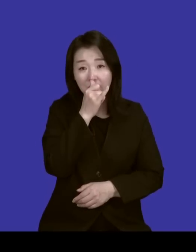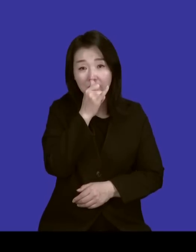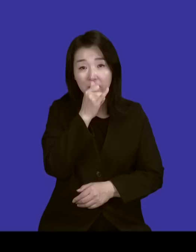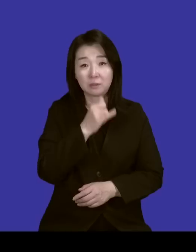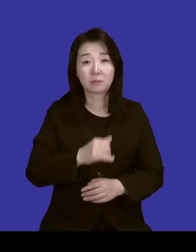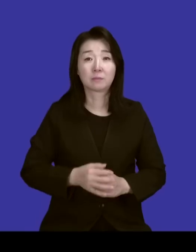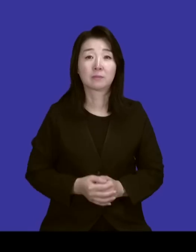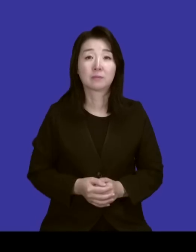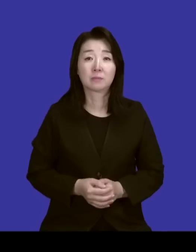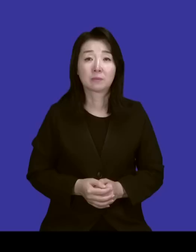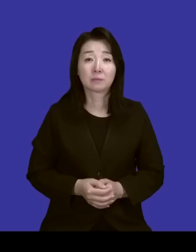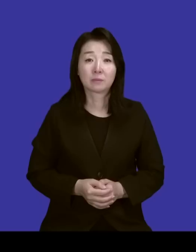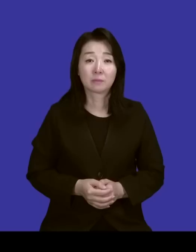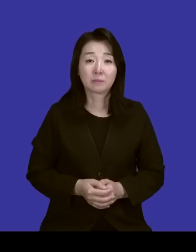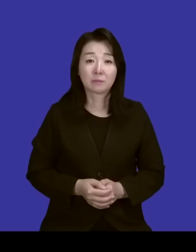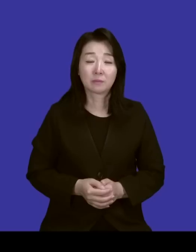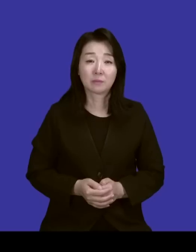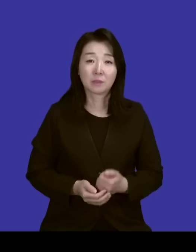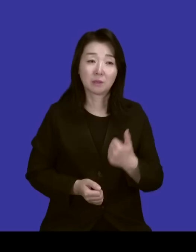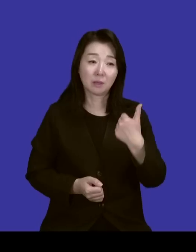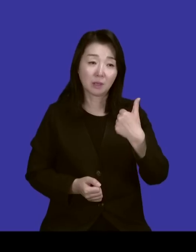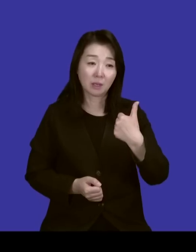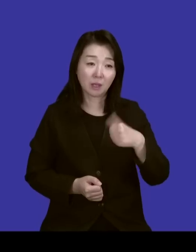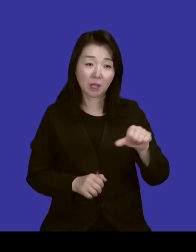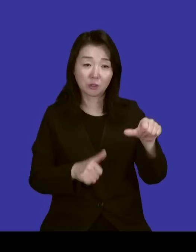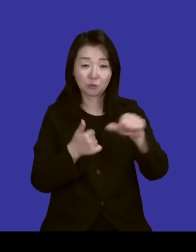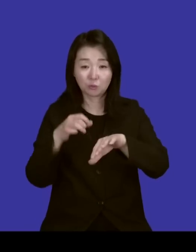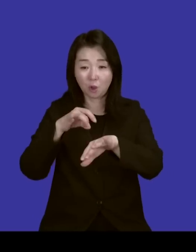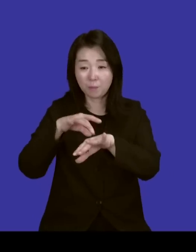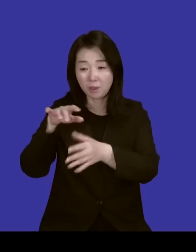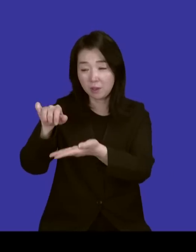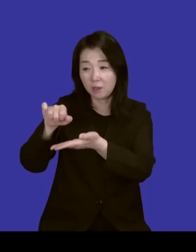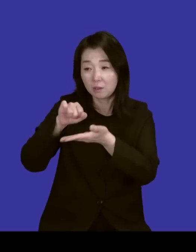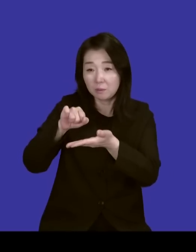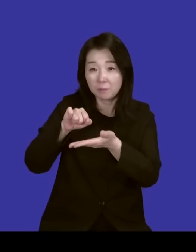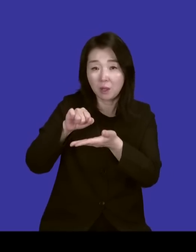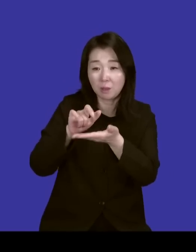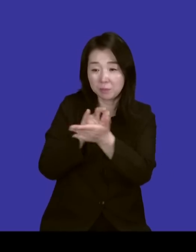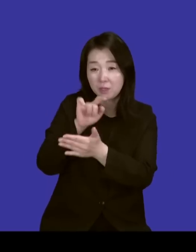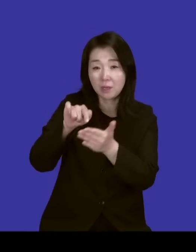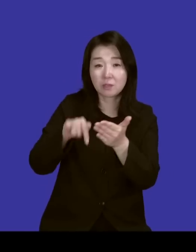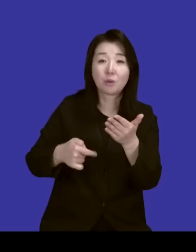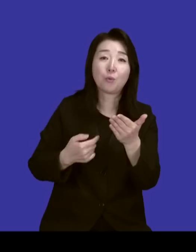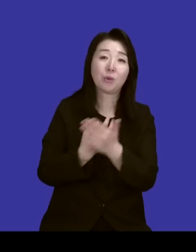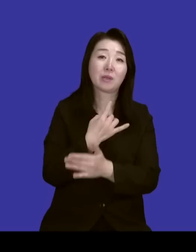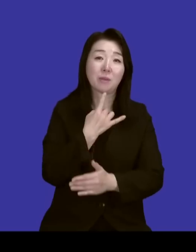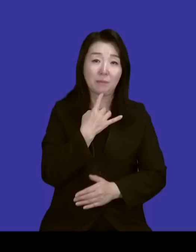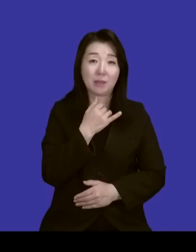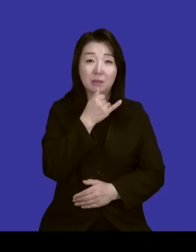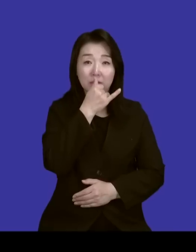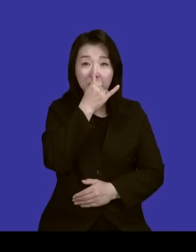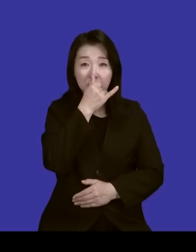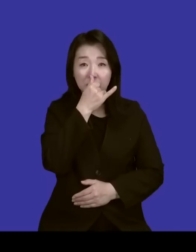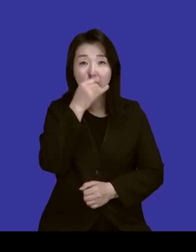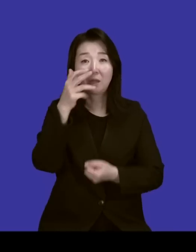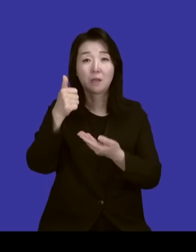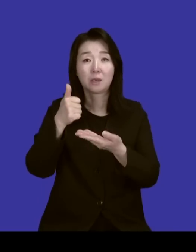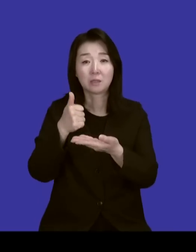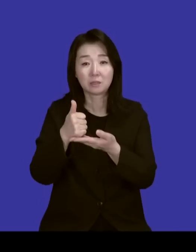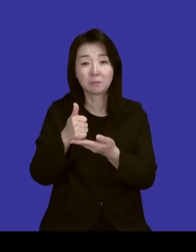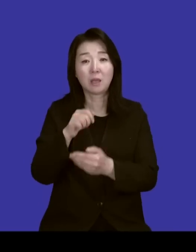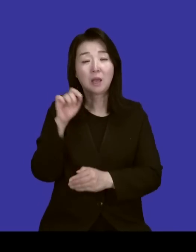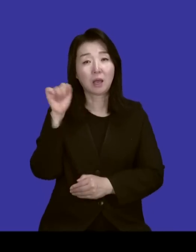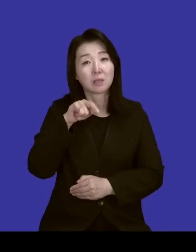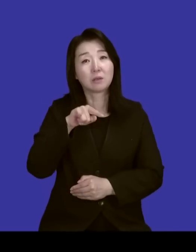제가 아들 유고를 가지고 한국에 오면서 비행장에서 회개만 했어요. 비행기 안에서. 하나님이 이런 것을 나에게